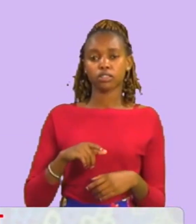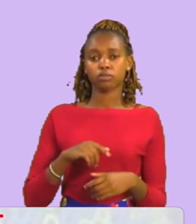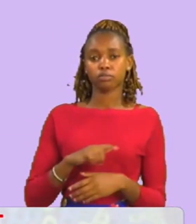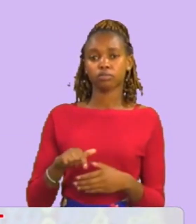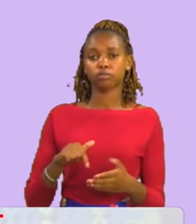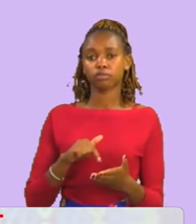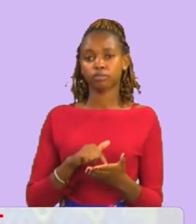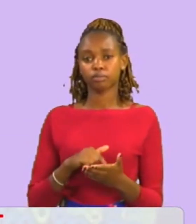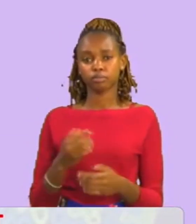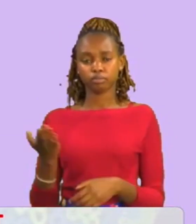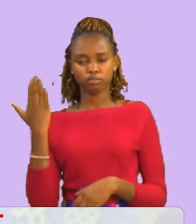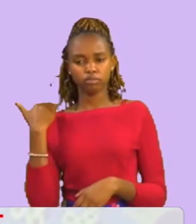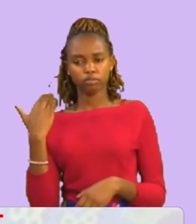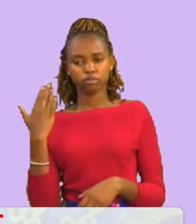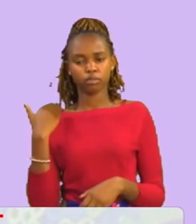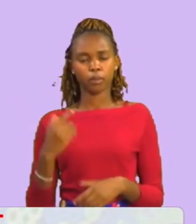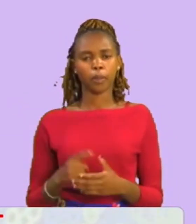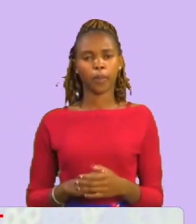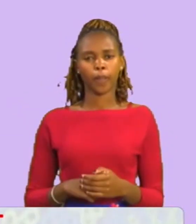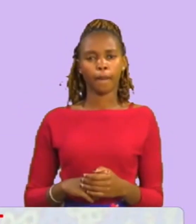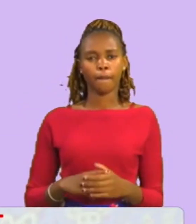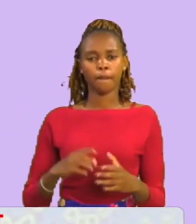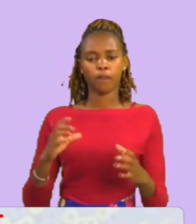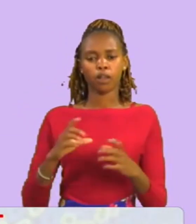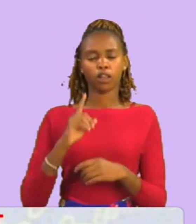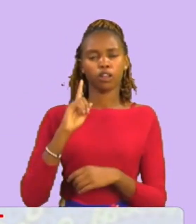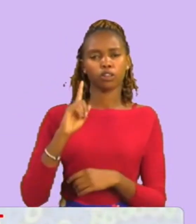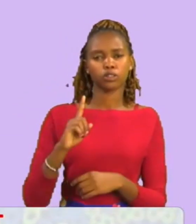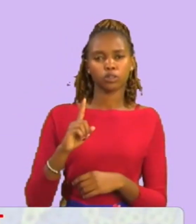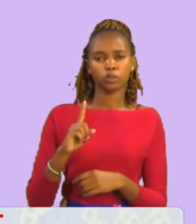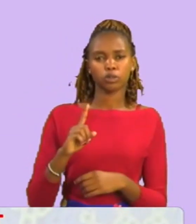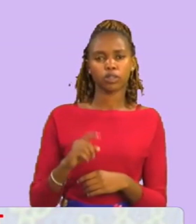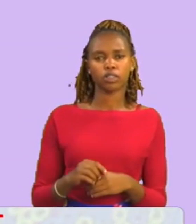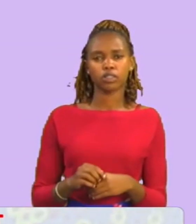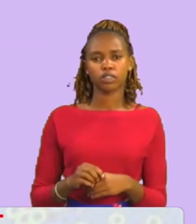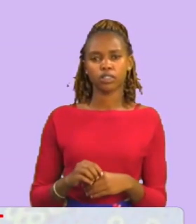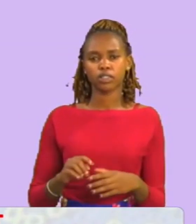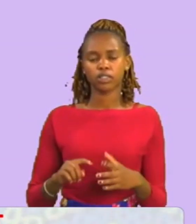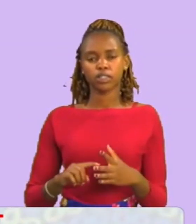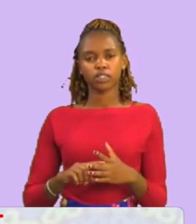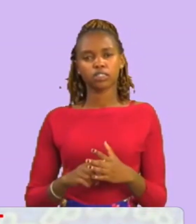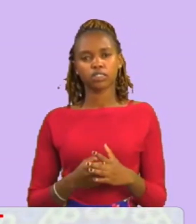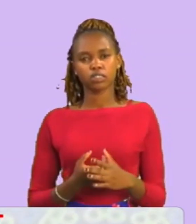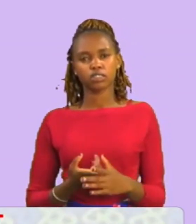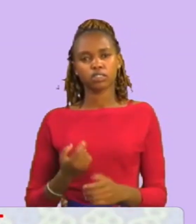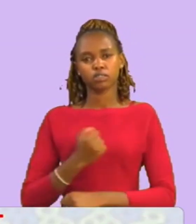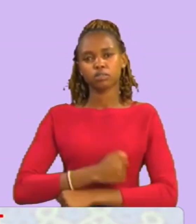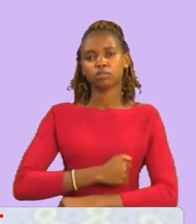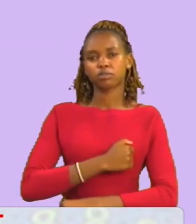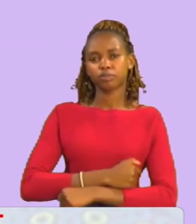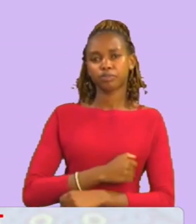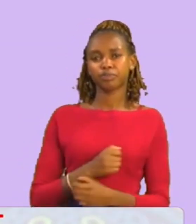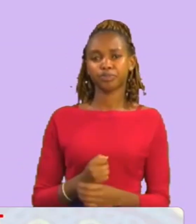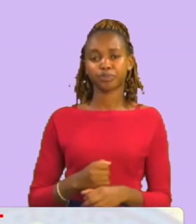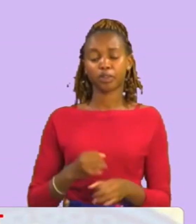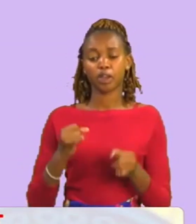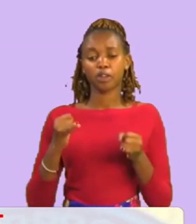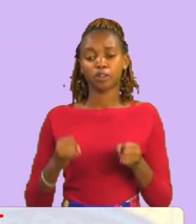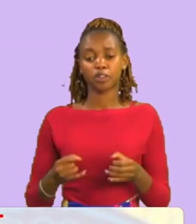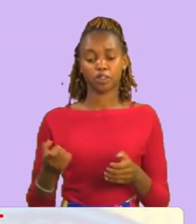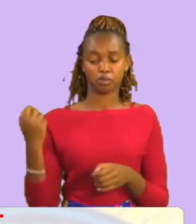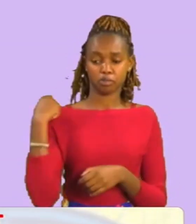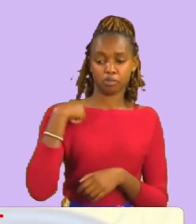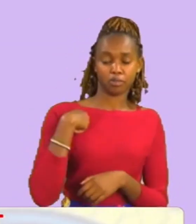enzi yetu kulikuwa na class 1, nursery, class 1 2 3 4. Unajua ukienda class 1 na bio bag mpya. Unatupilia